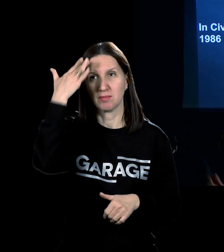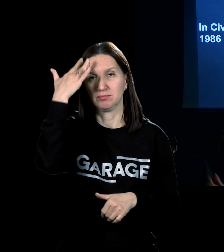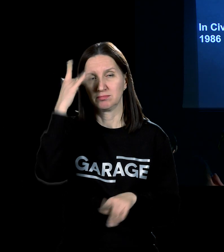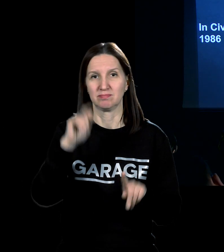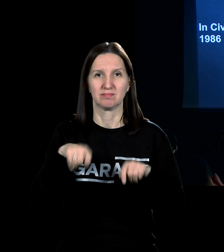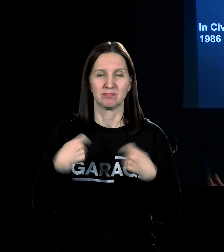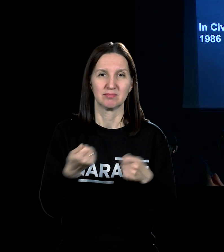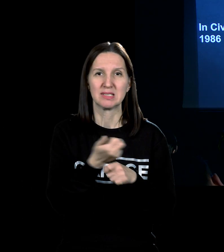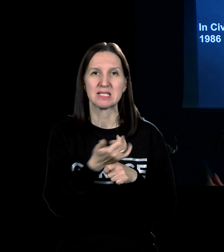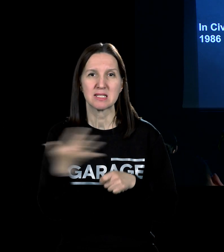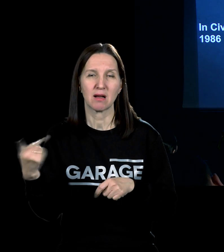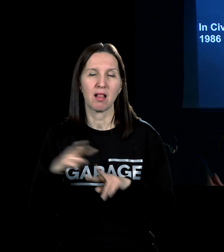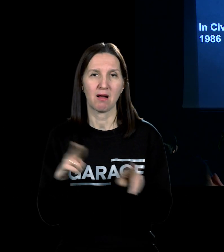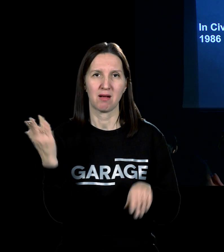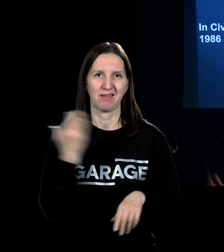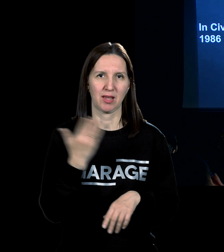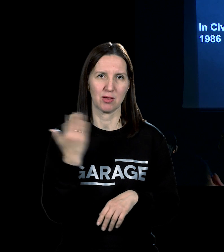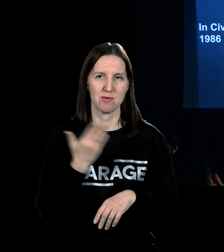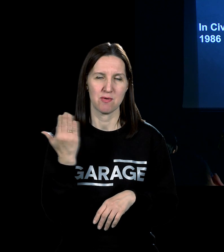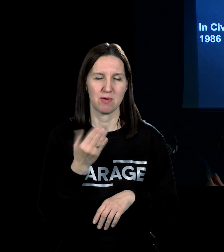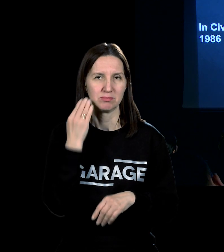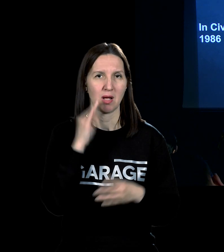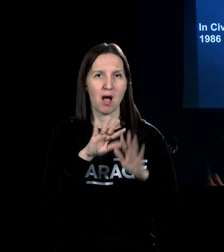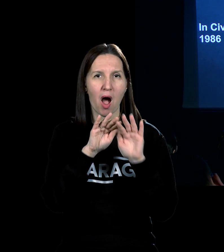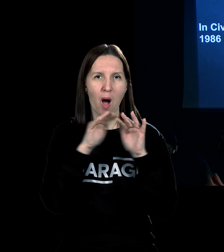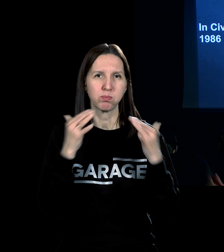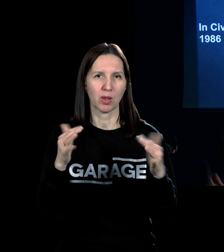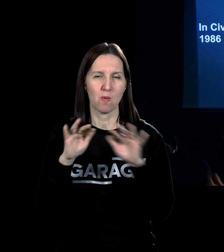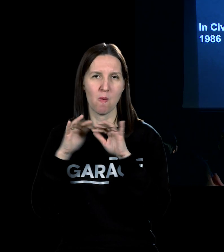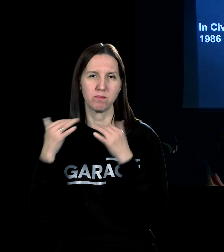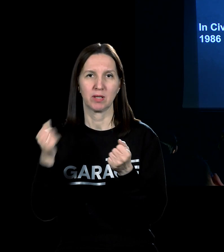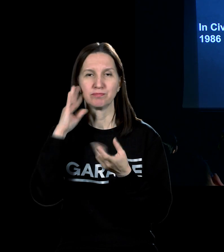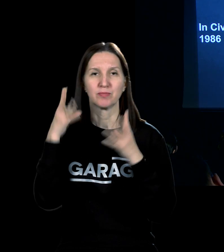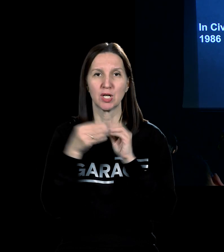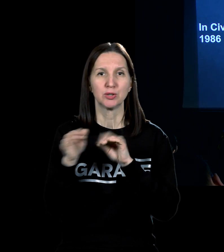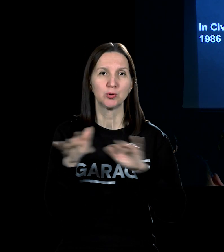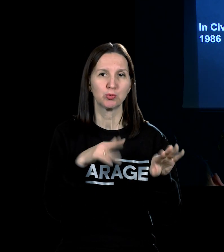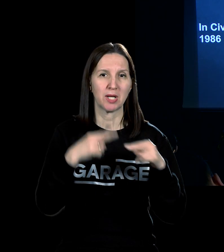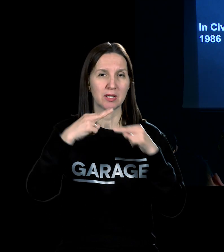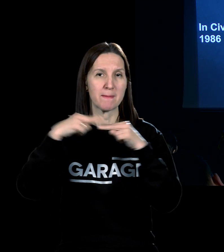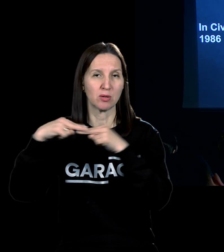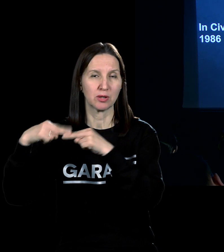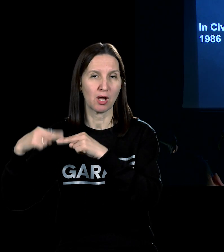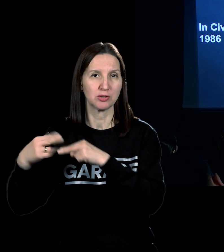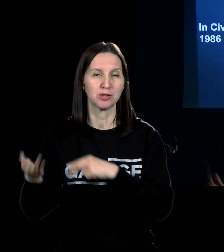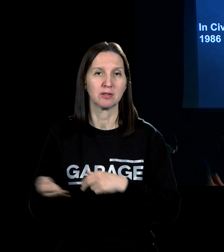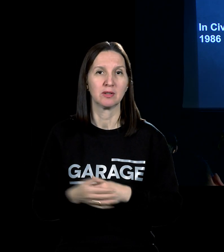этот цикл, как кино, да, как то, что это объемное изображение сюжета, монтаж, да, вот этим,